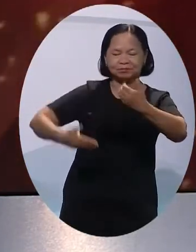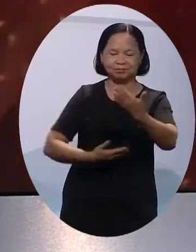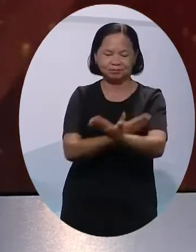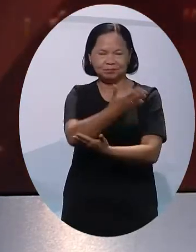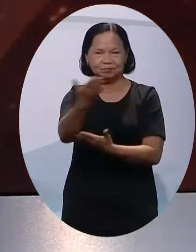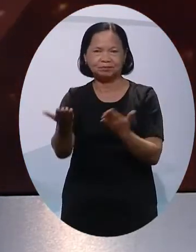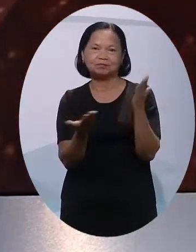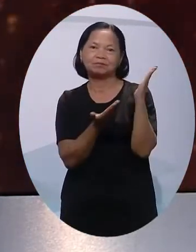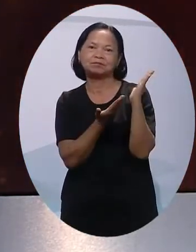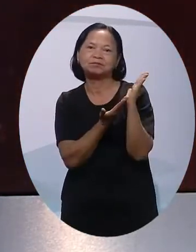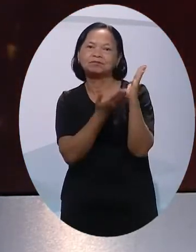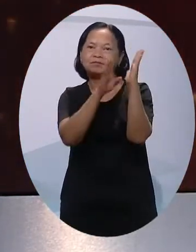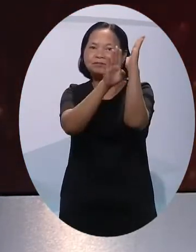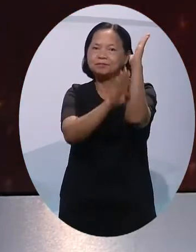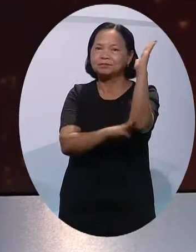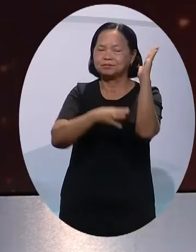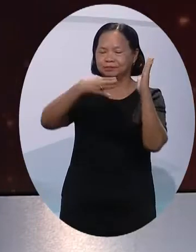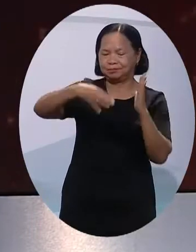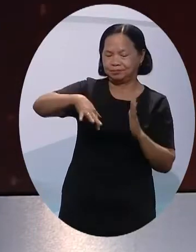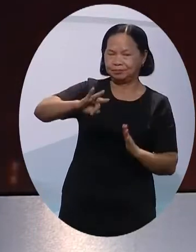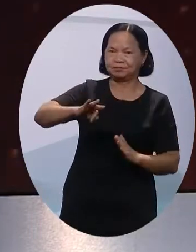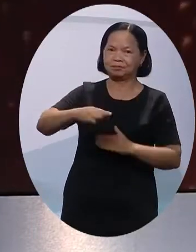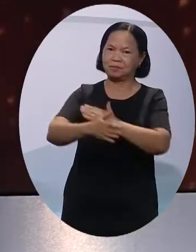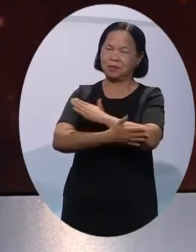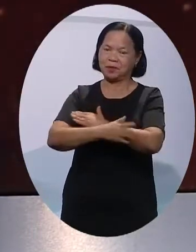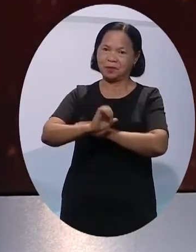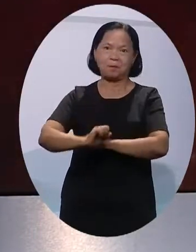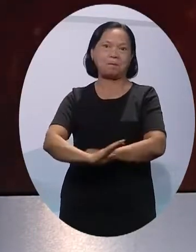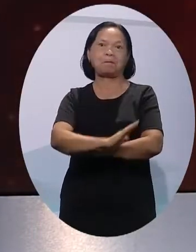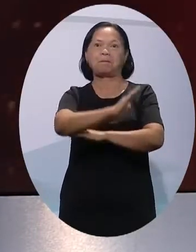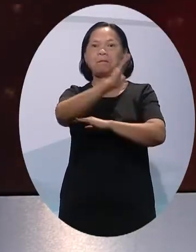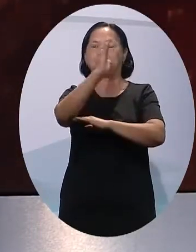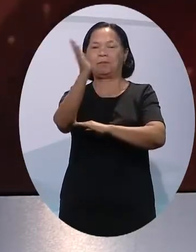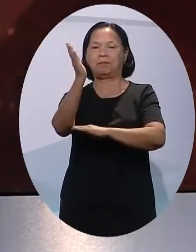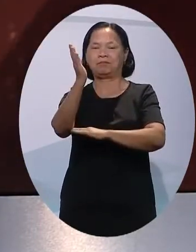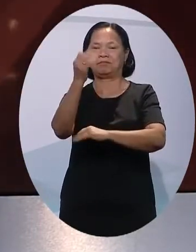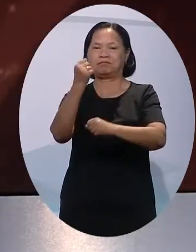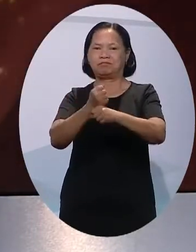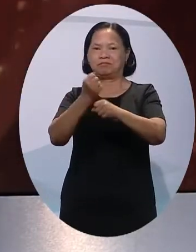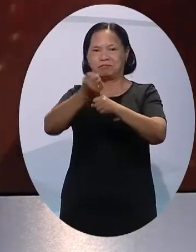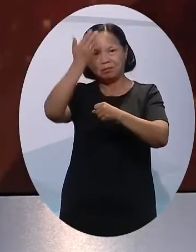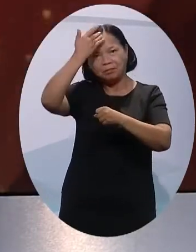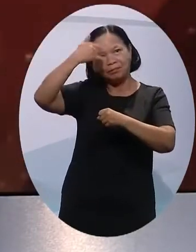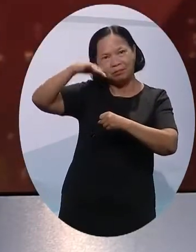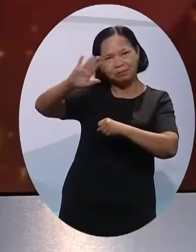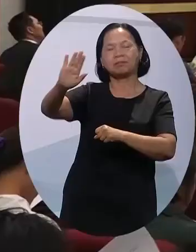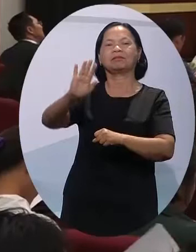thiệu chương trình mentoring nhằm giúp sinh viên phát triển bản thân và mở rộng các mối quan hệ, hỗ trợ khởi nghiệp và kinh doanh.